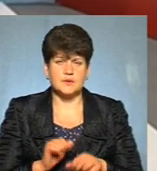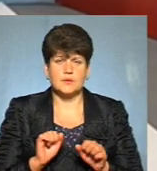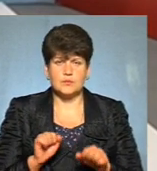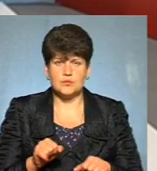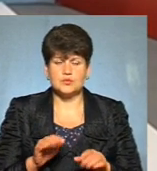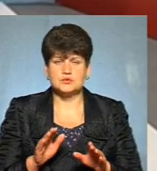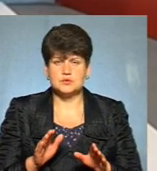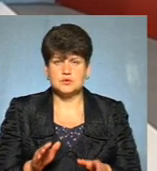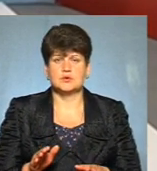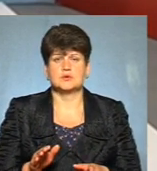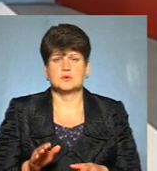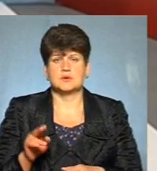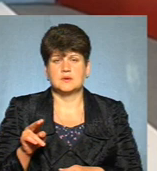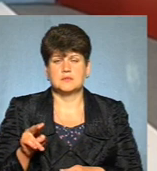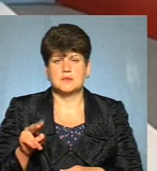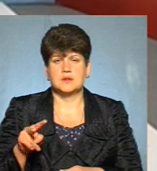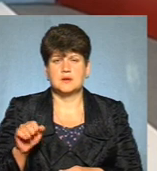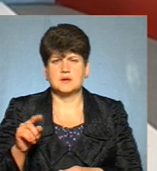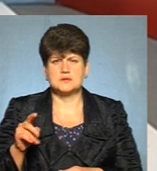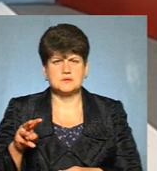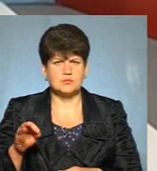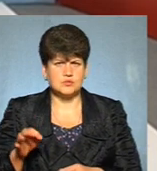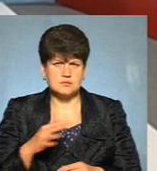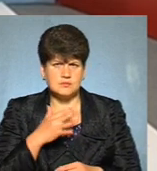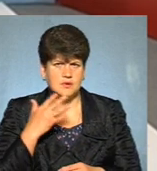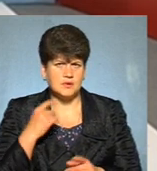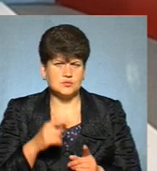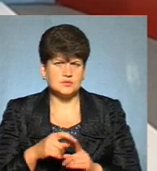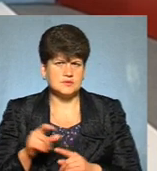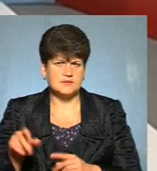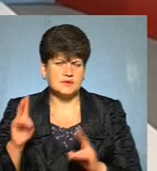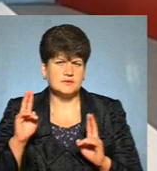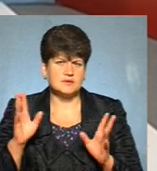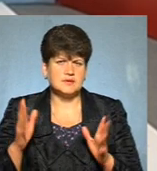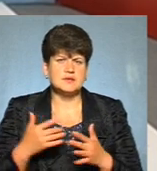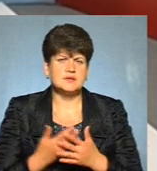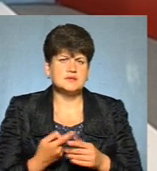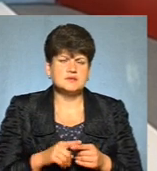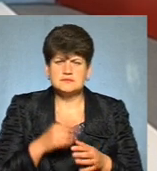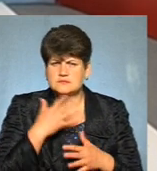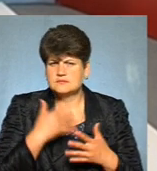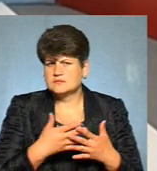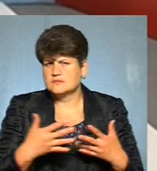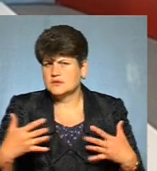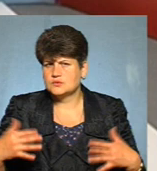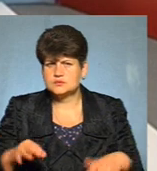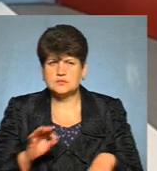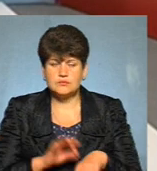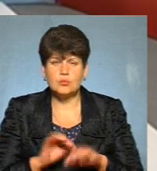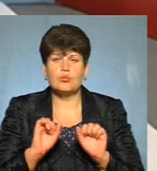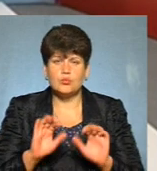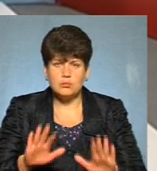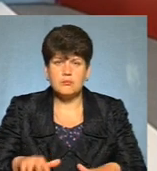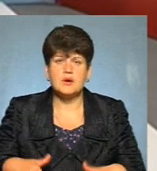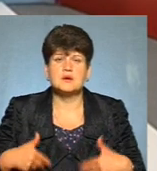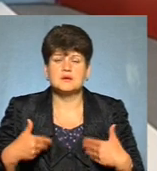гранулоцитарний анаплазмоз. Може бути дуже багато слів, які невідомі нашим. Ну, ціла низка захворювань може